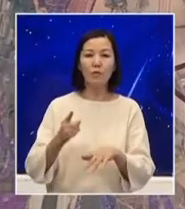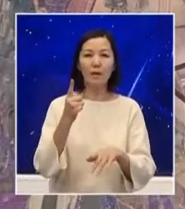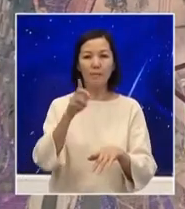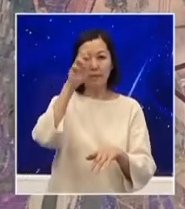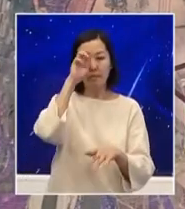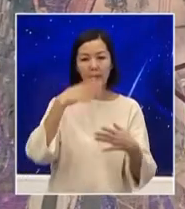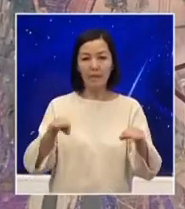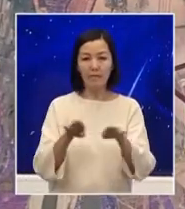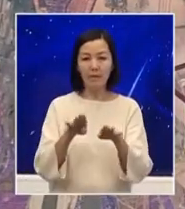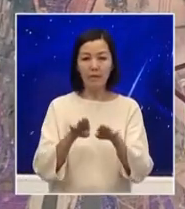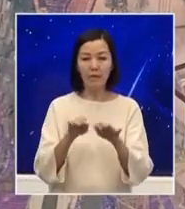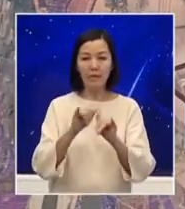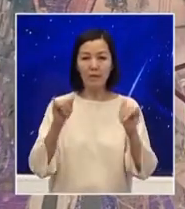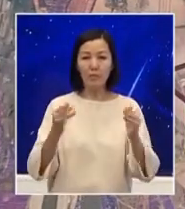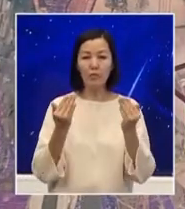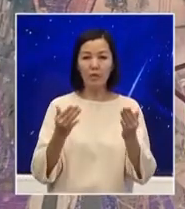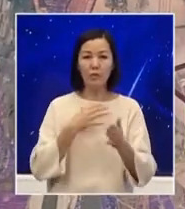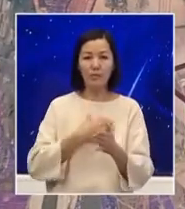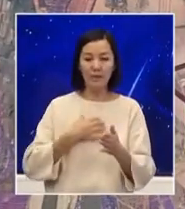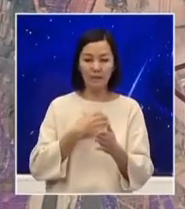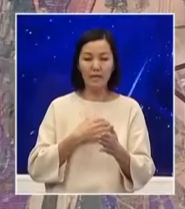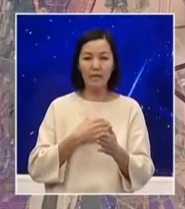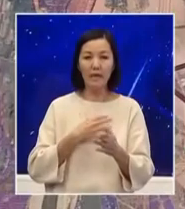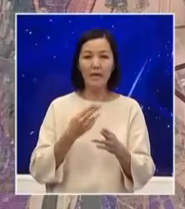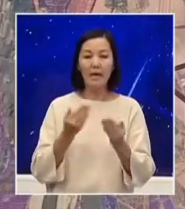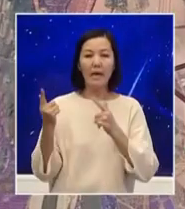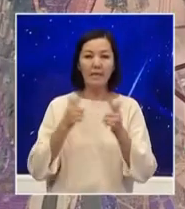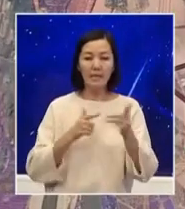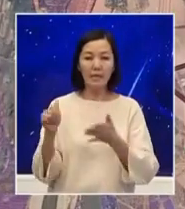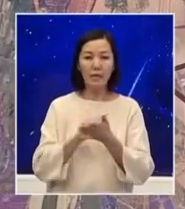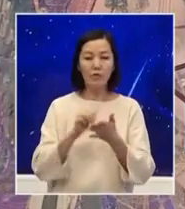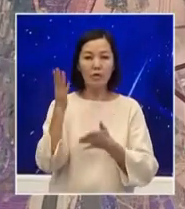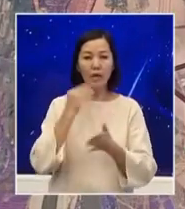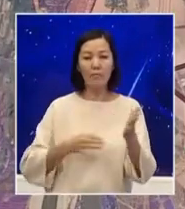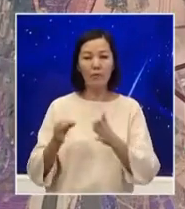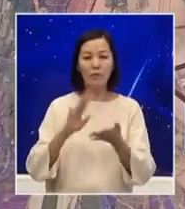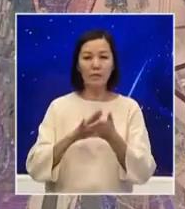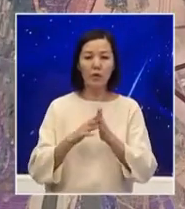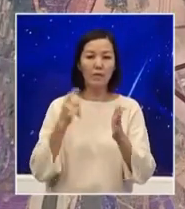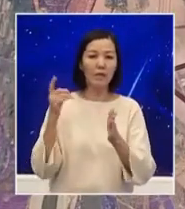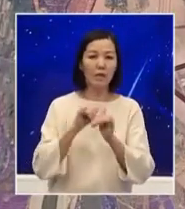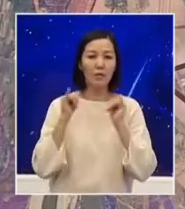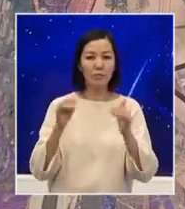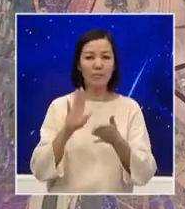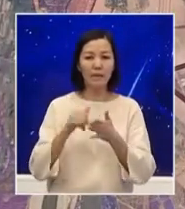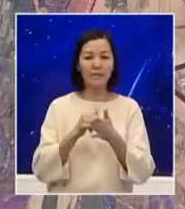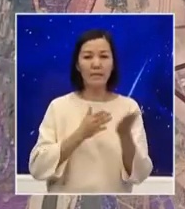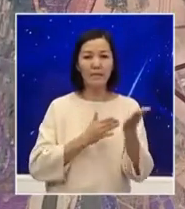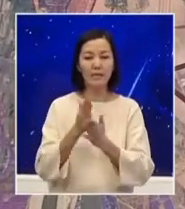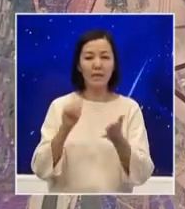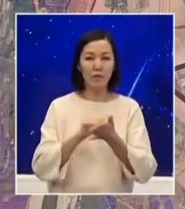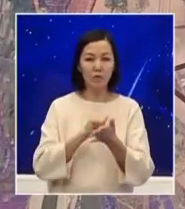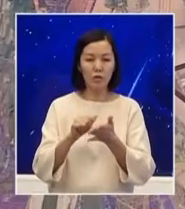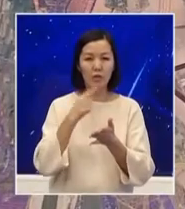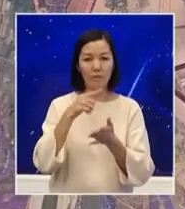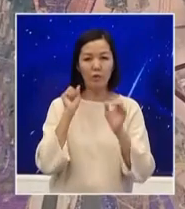мемлекетке пара-пар. Оны дамыту қазір өте өзекті болып отыр. Әзірленген құжат Алматы облысының әлеуметтік-экономикалық дамуының басты стратегиялық құжаты